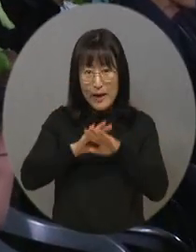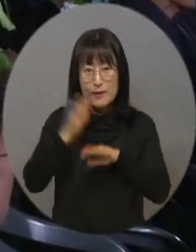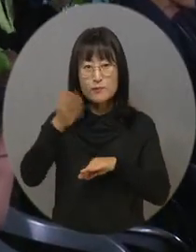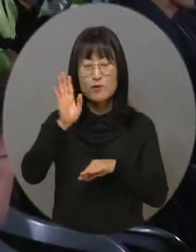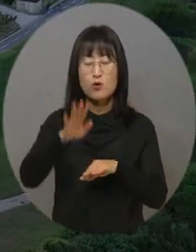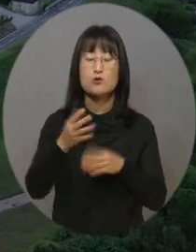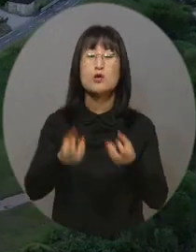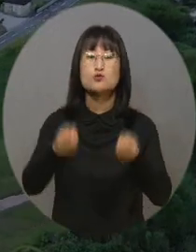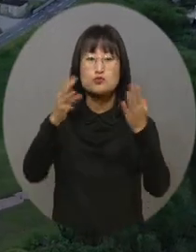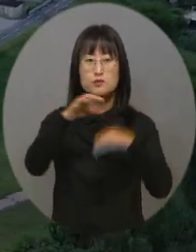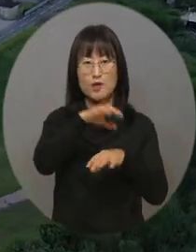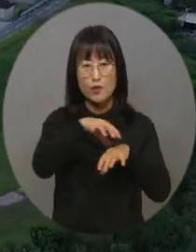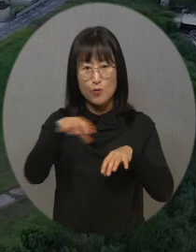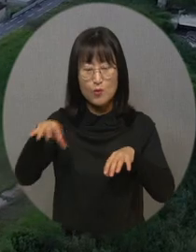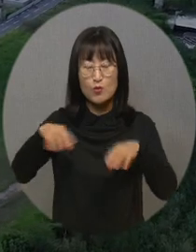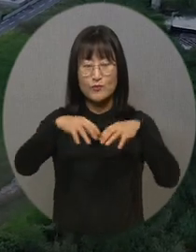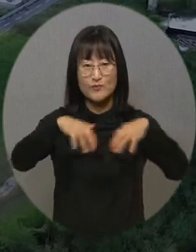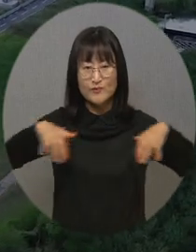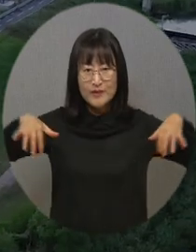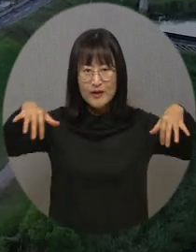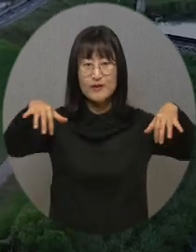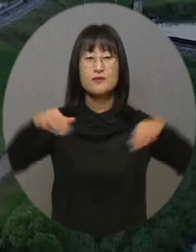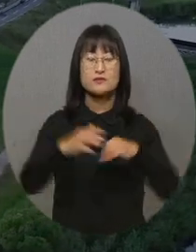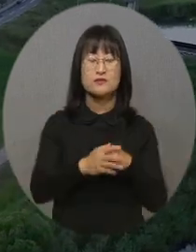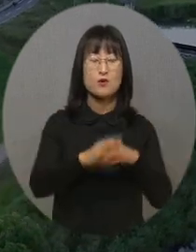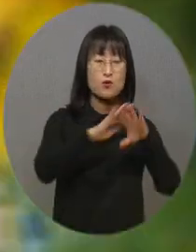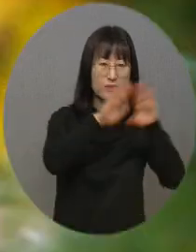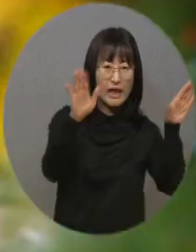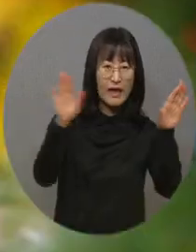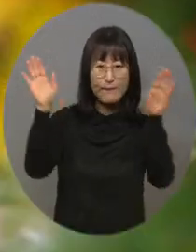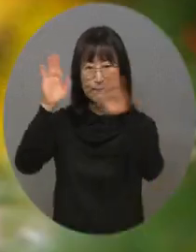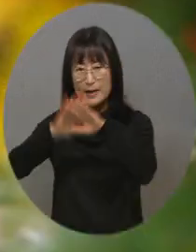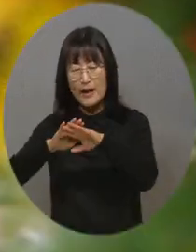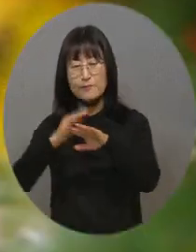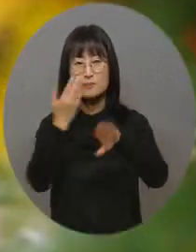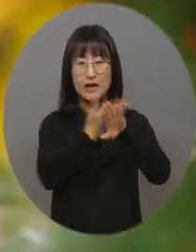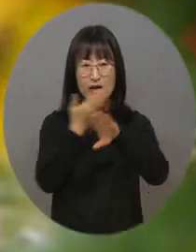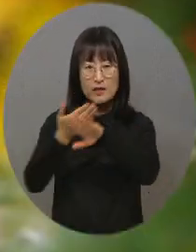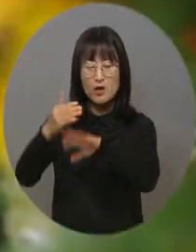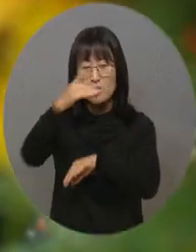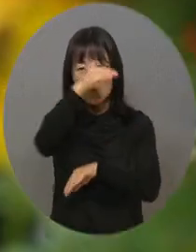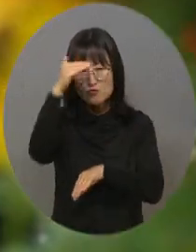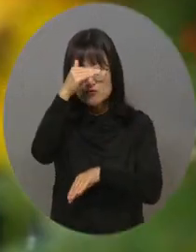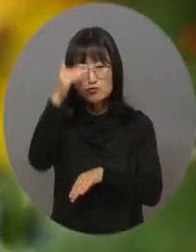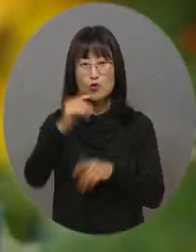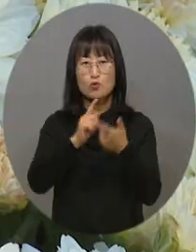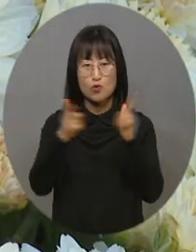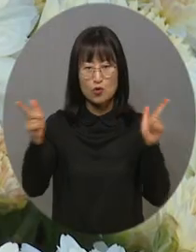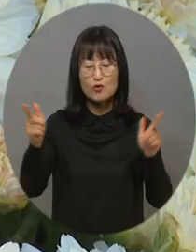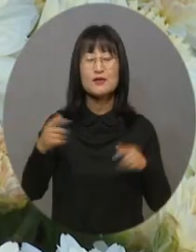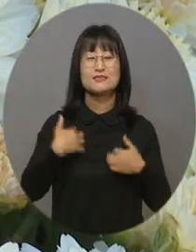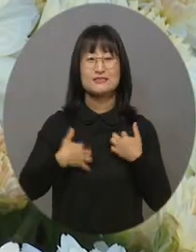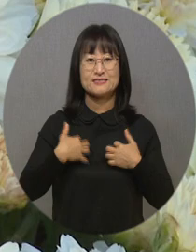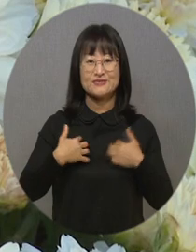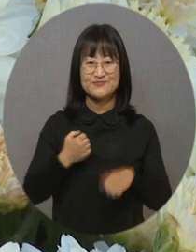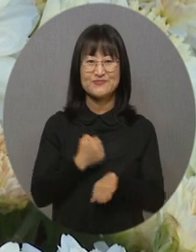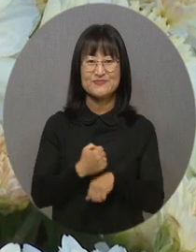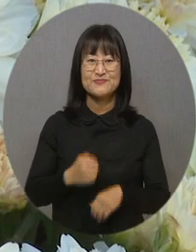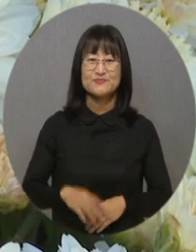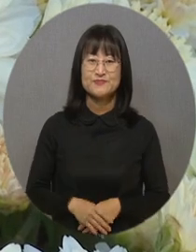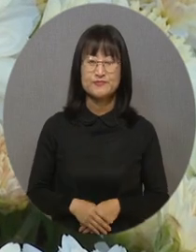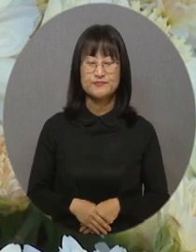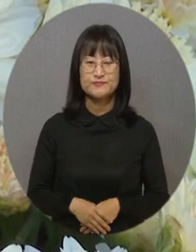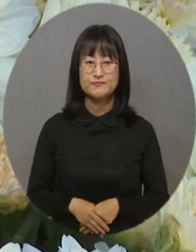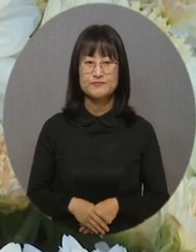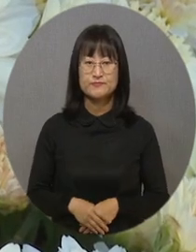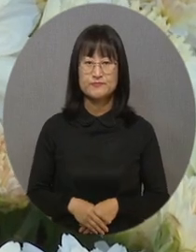축제장을 지키며 주간과 야간에 각기 다르게 펼쳐지는 다양한 볼거리를 즐겼습니다. 복지TV 뉴스